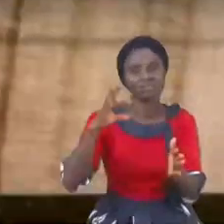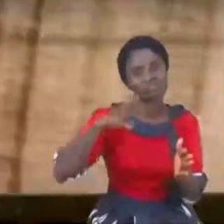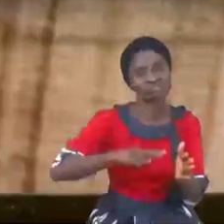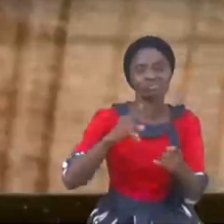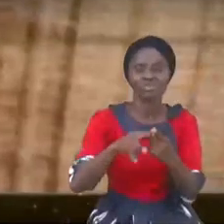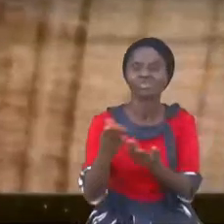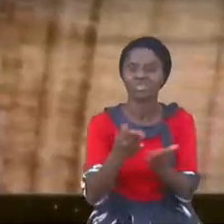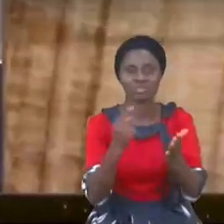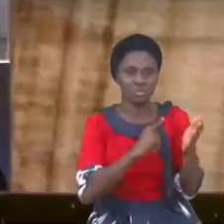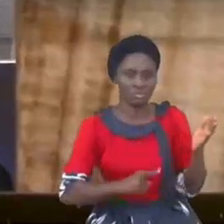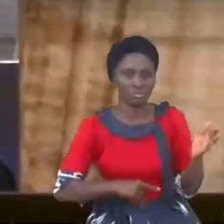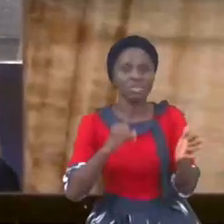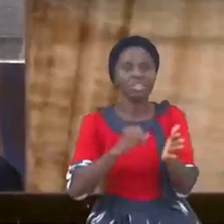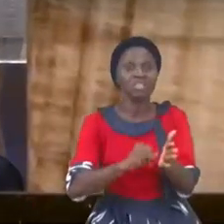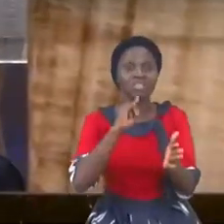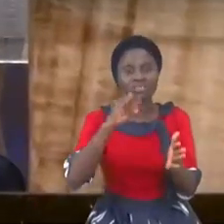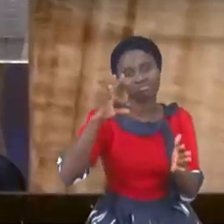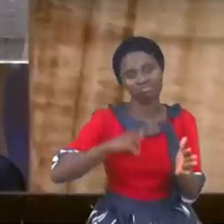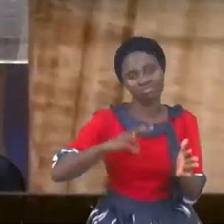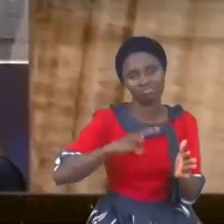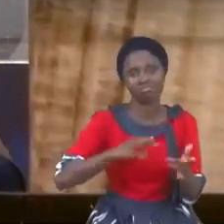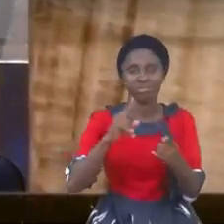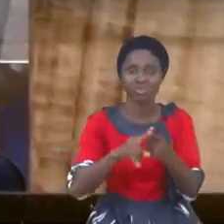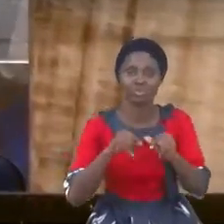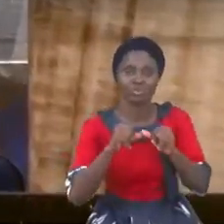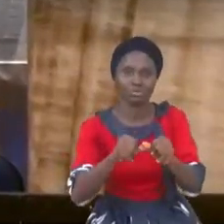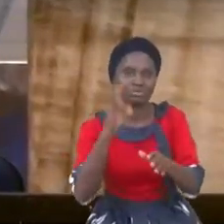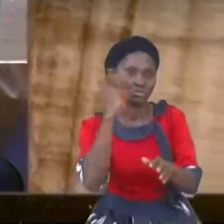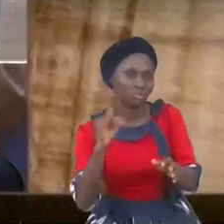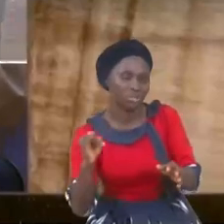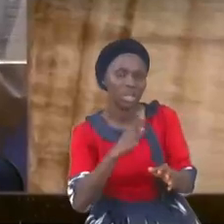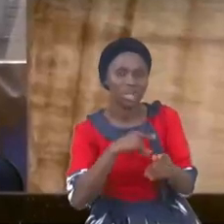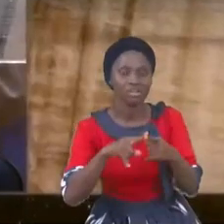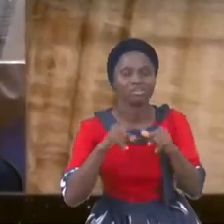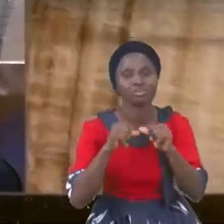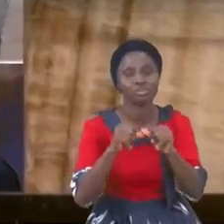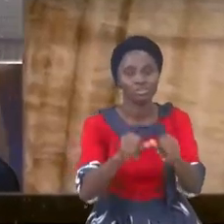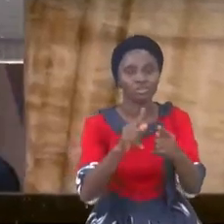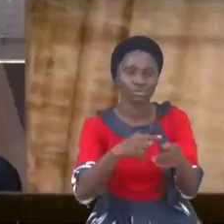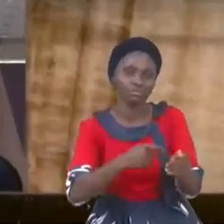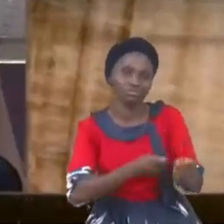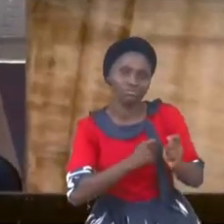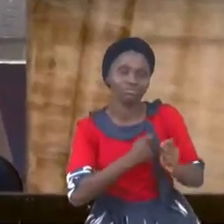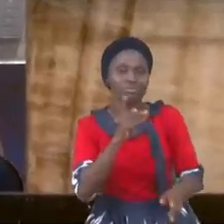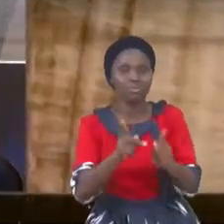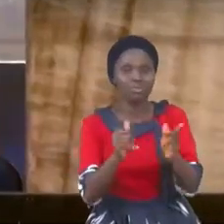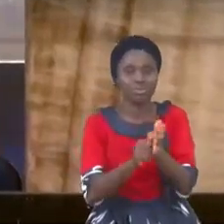continuer de prêcher, d'avancer, de continuer de persuader ces chercheurs afin qu'ils viennent au Seigneur. En